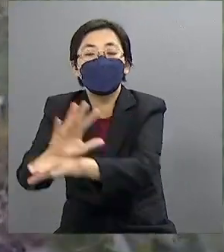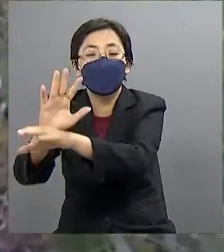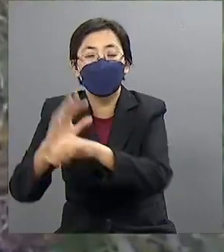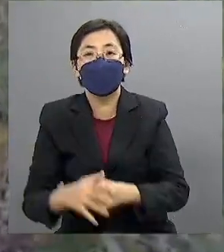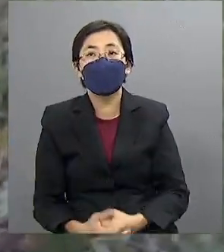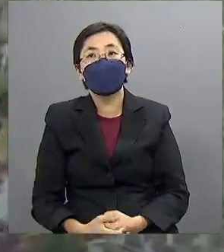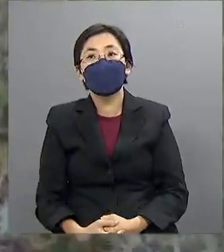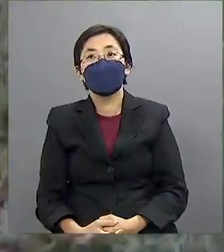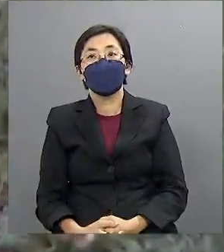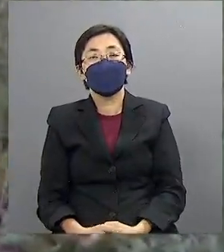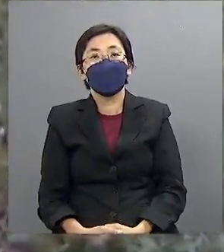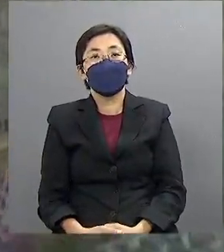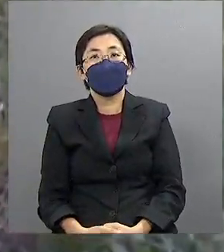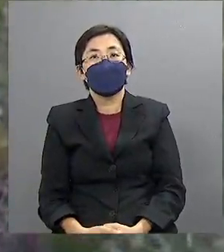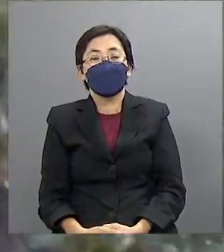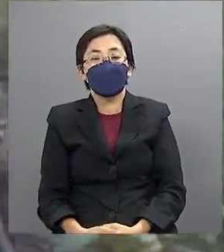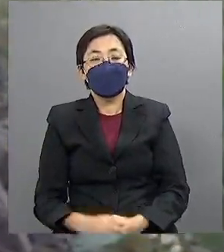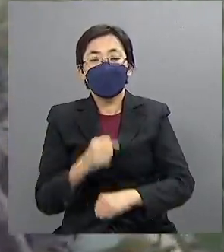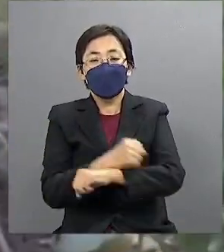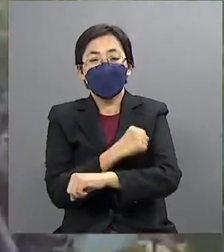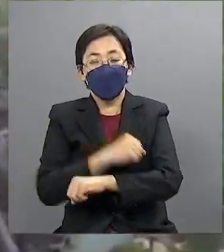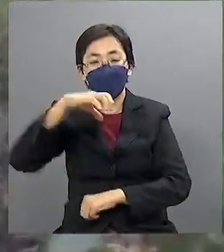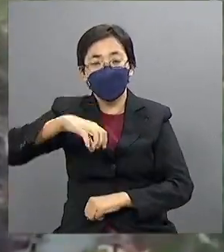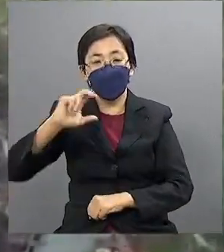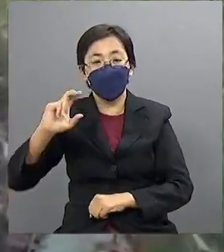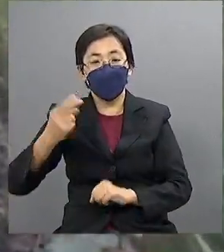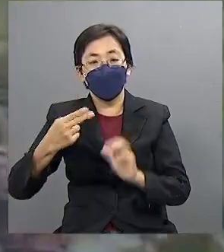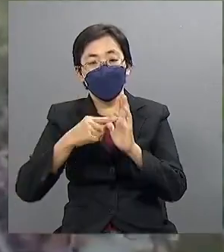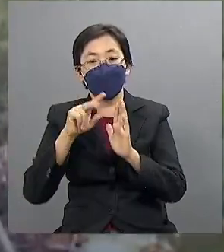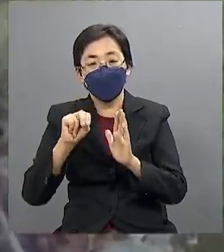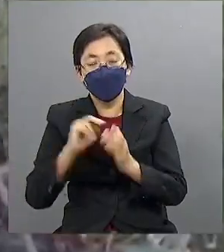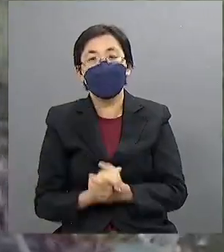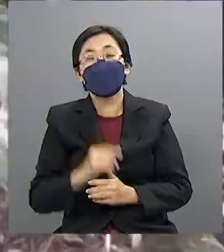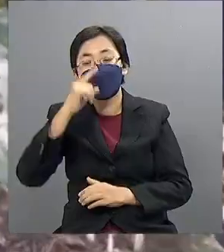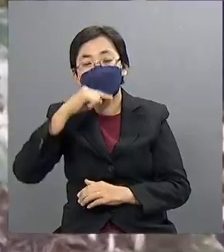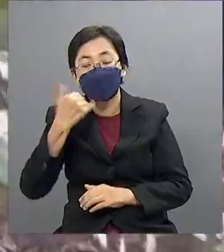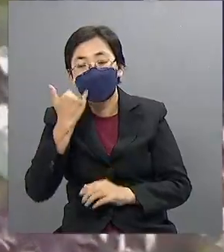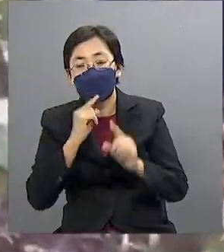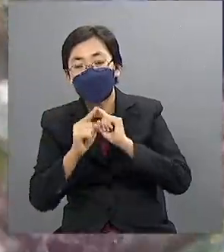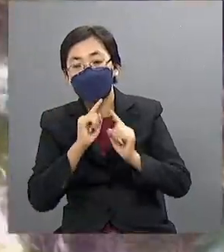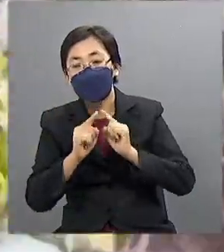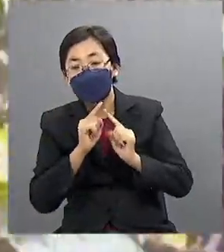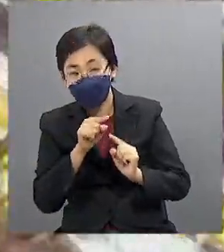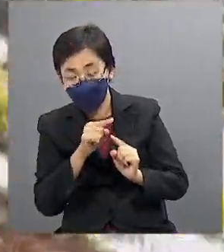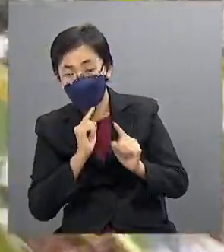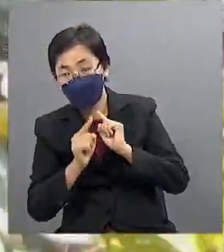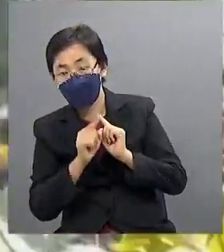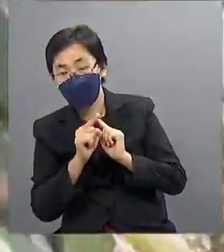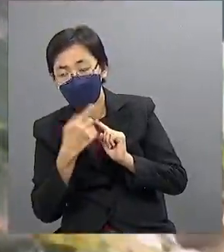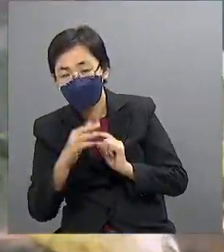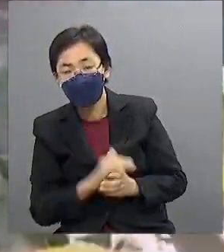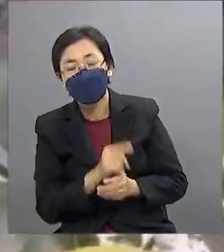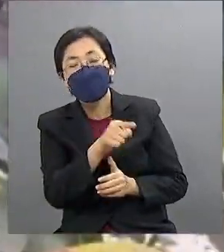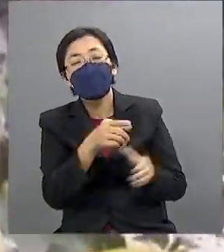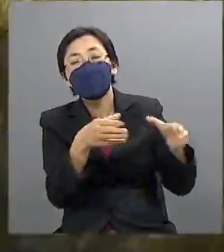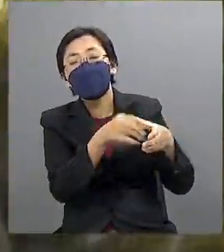ส่วนแรงงานจากรัฐฉานจะเริ่มต้นจากนายหน้าไทยโทรศัพท์ติดต่อในหน้าซึ่งส่วนใหญ่เป็นชาติพันธุ์ในพื้น